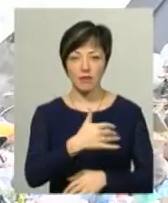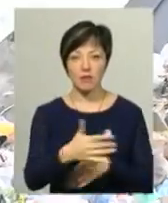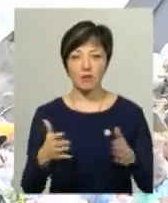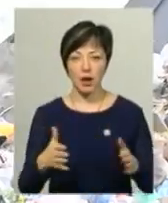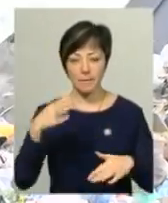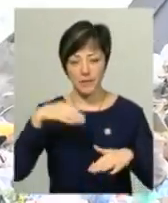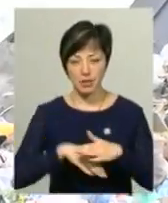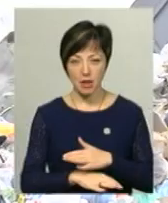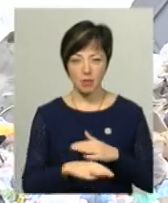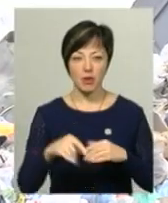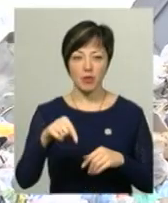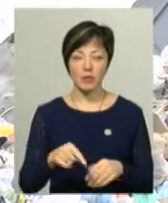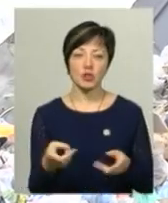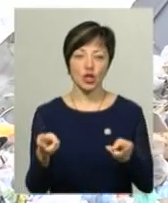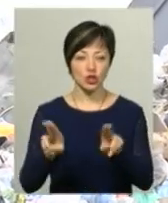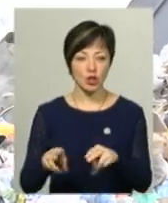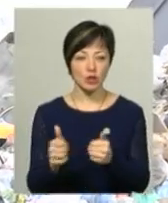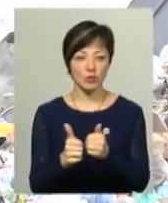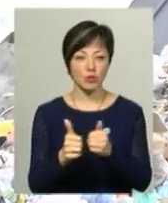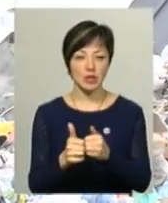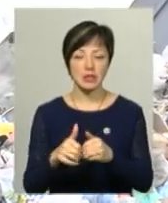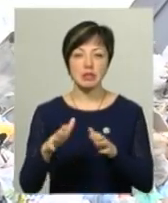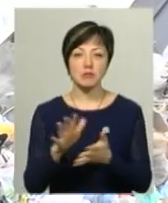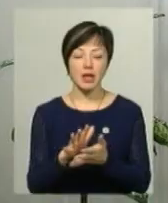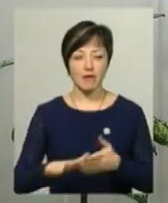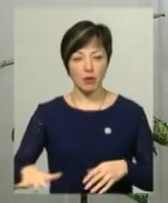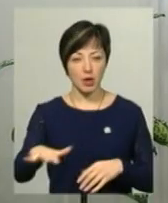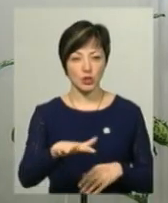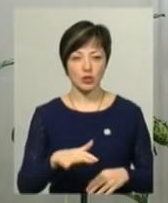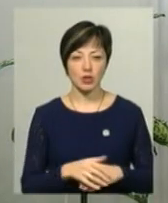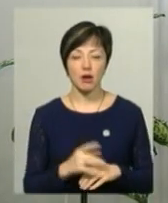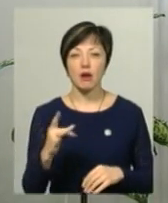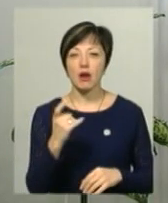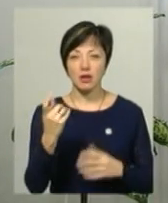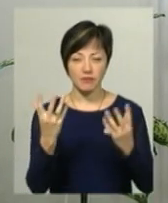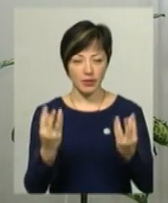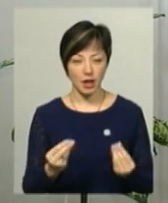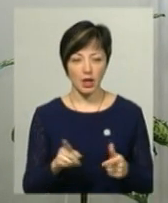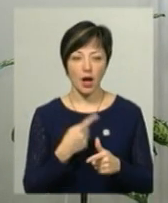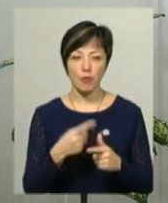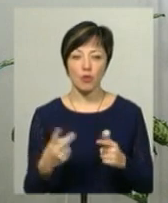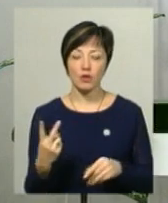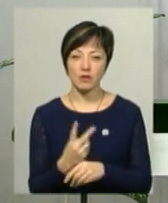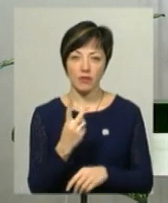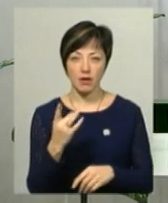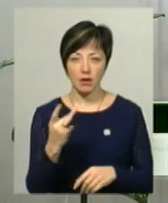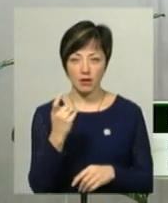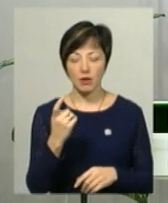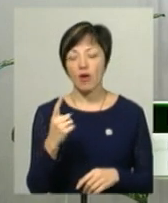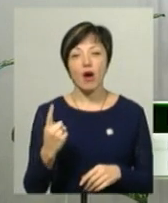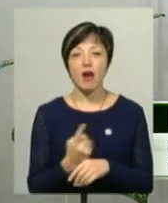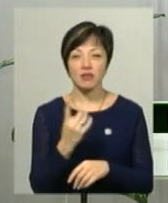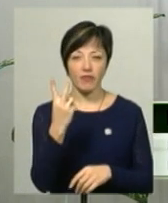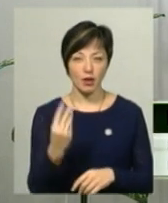та підземні контейнери для сміття, а залишати поруч на сміттєвих майданчиках. Раз в день або двічі, раз-два дні приїжджає